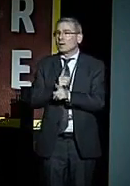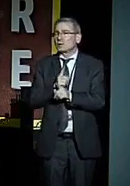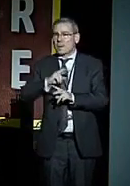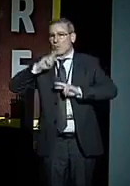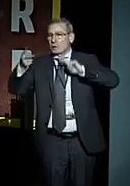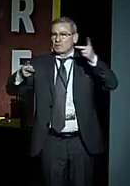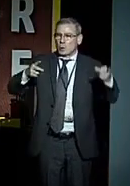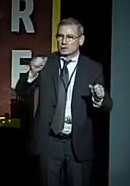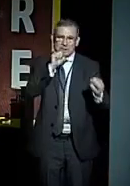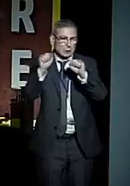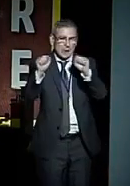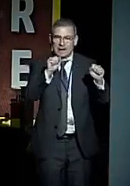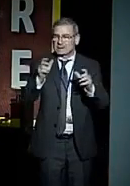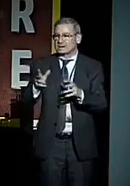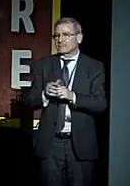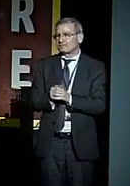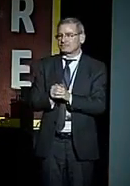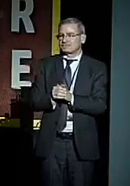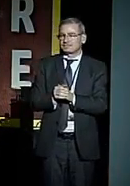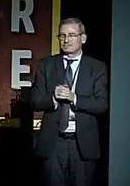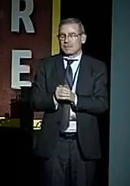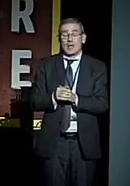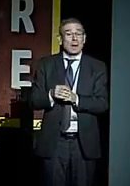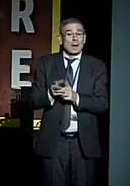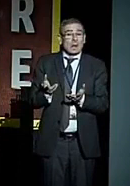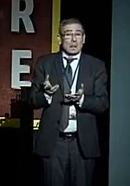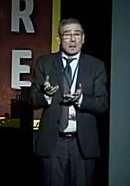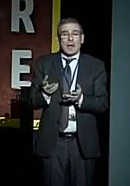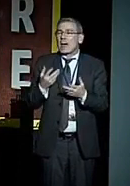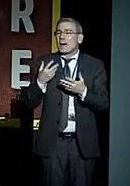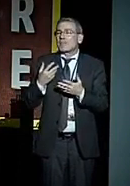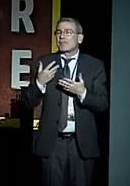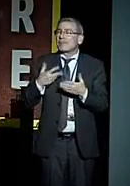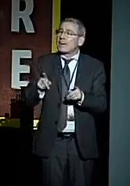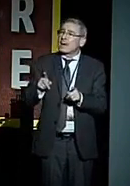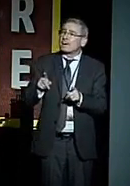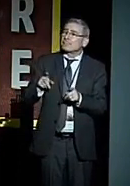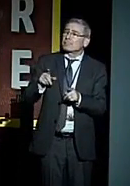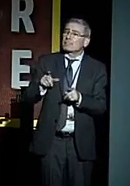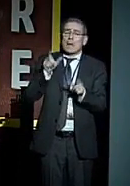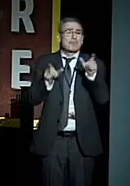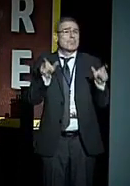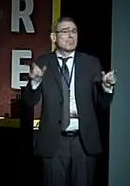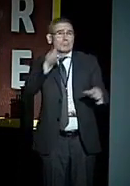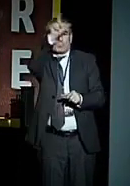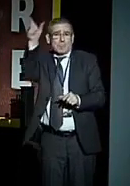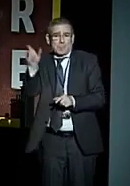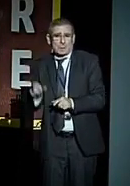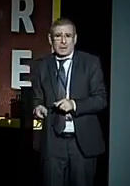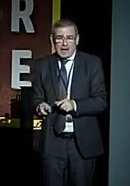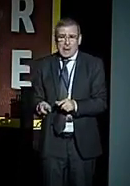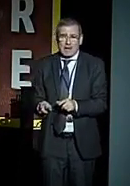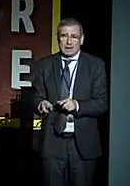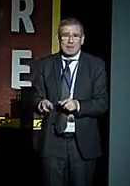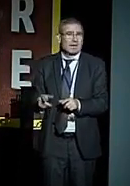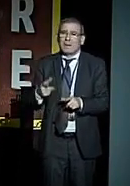ai giornalisti, agli occhi dei cittadini italiani è un solo un rumore di fondo che allontana ancora di più i cittadini e